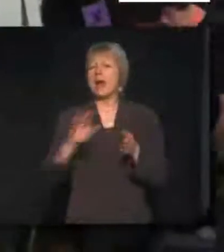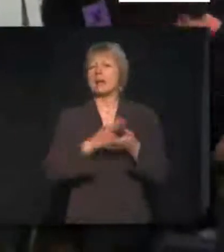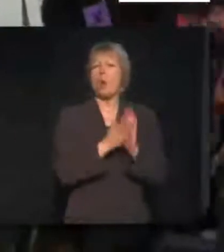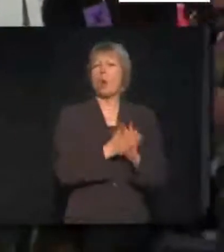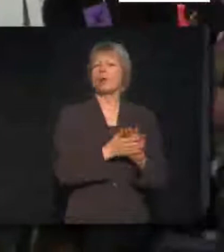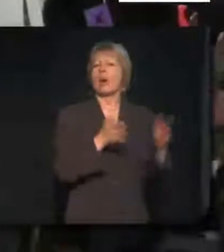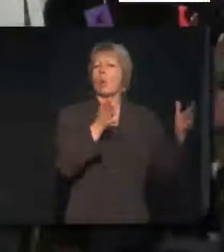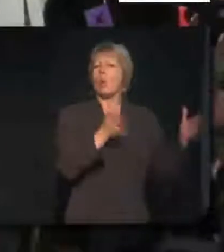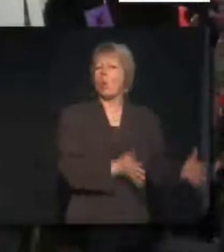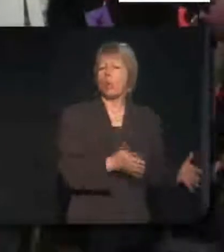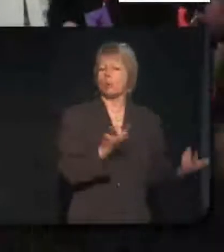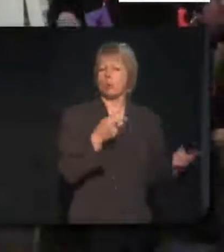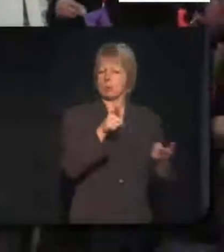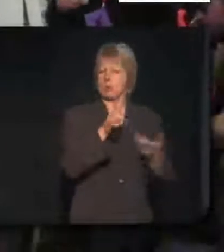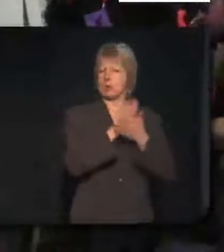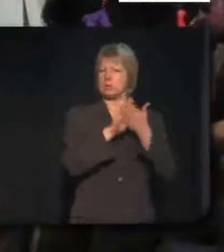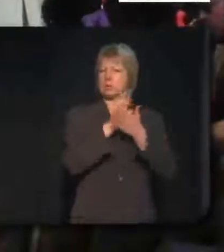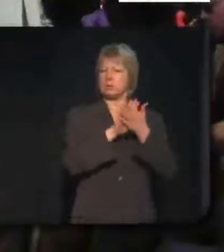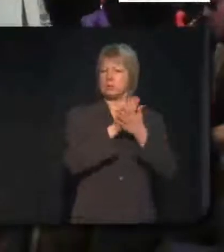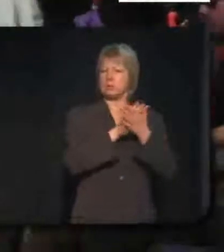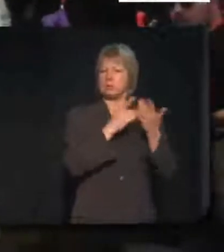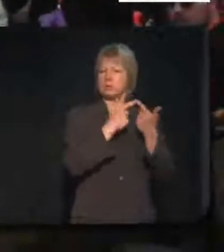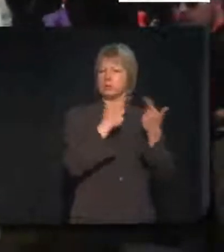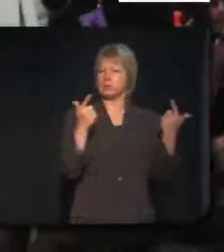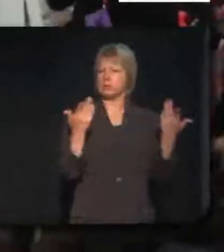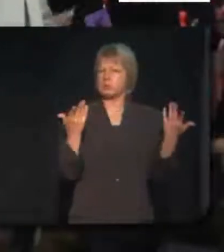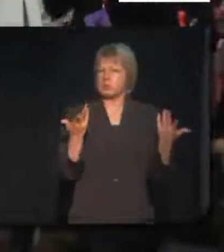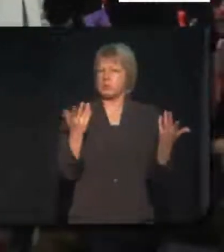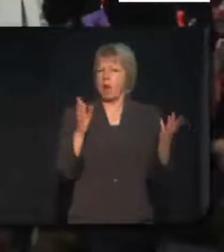hier ist aber gar nichts angegeben